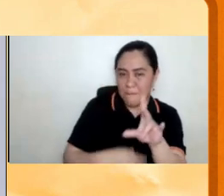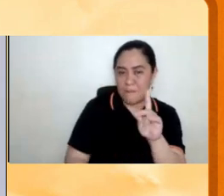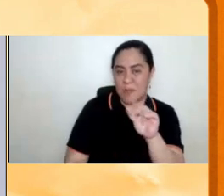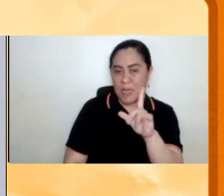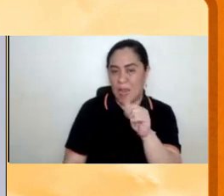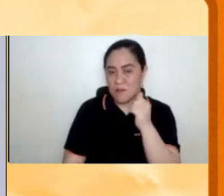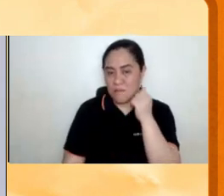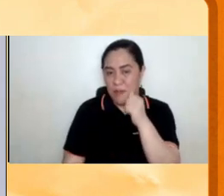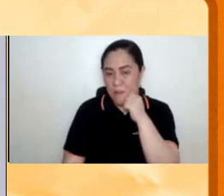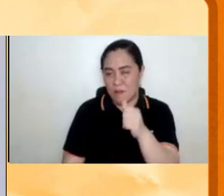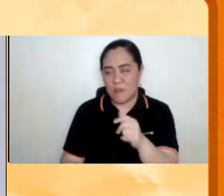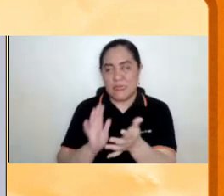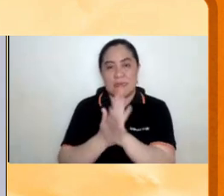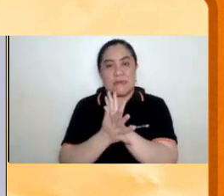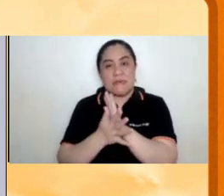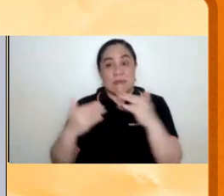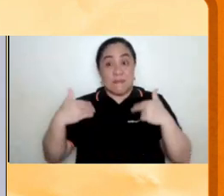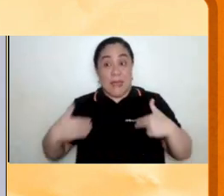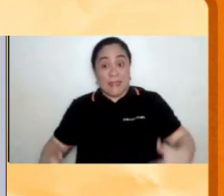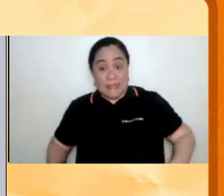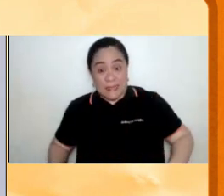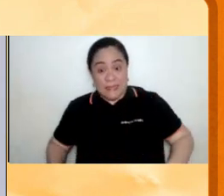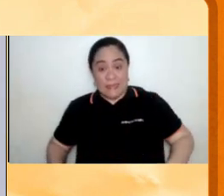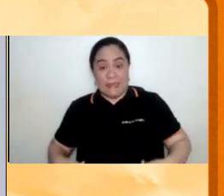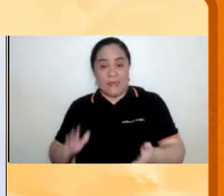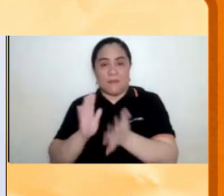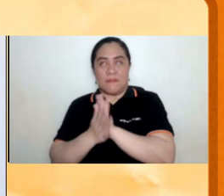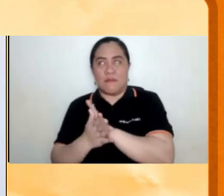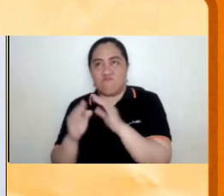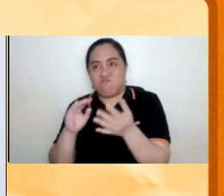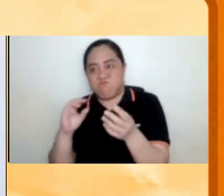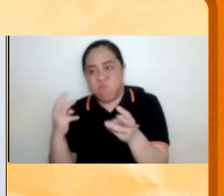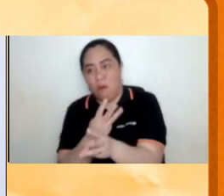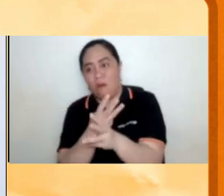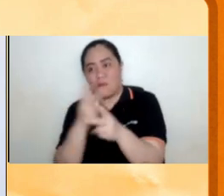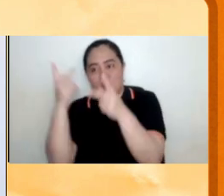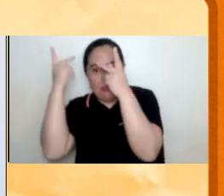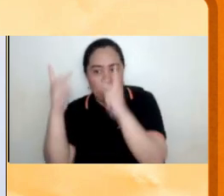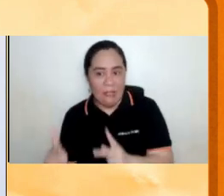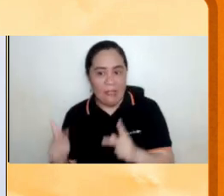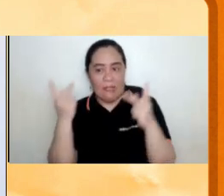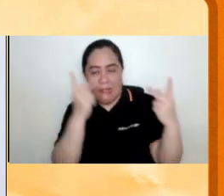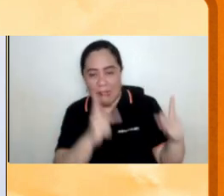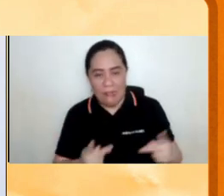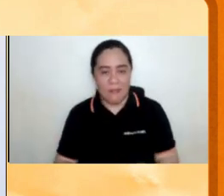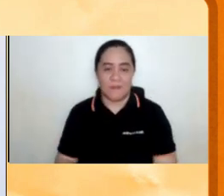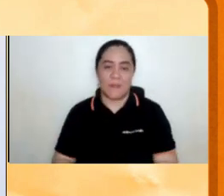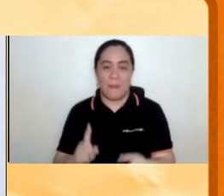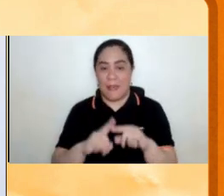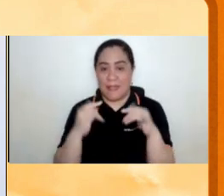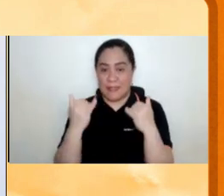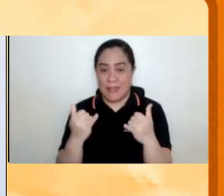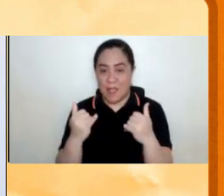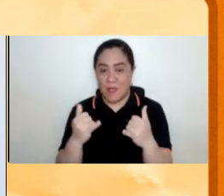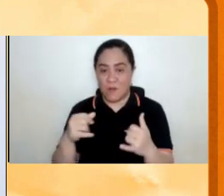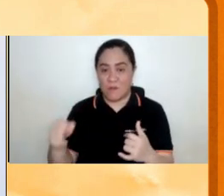Baka masobrahan ng katawan ni Carlo at siya'y mapinsala. At ngayon, kahit isang maliit na bag ng bigas